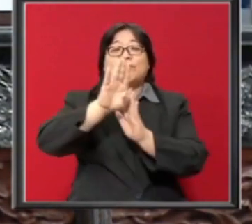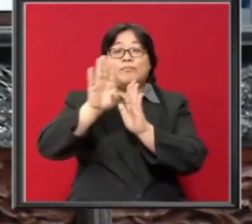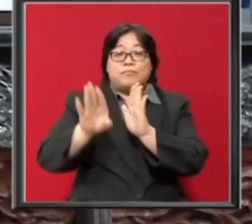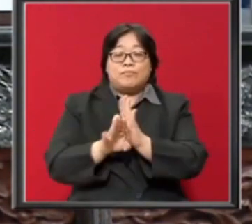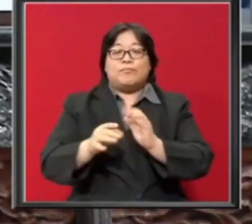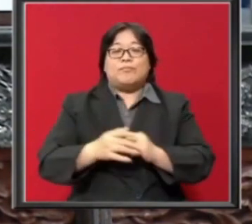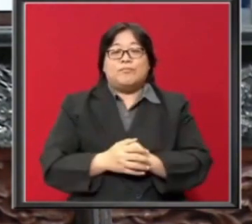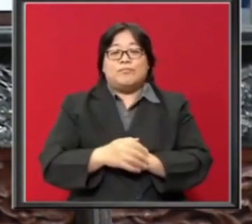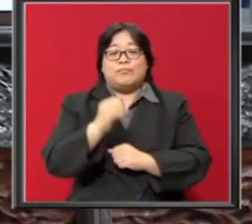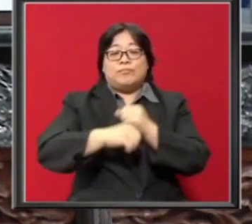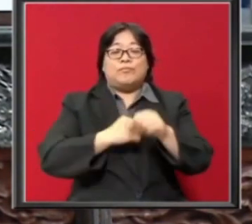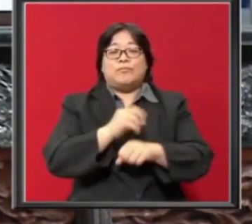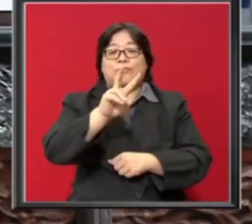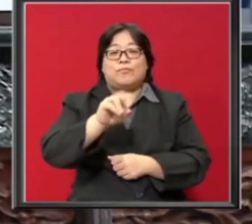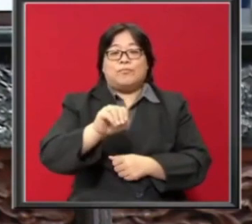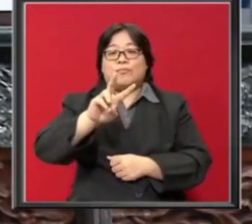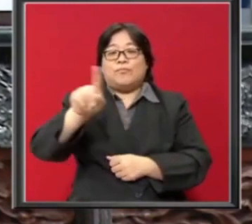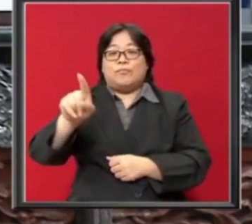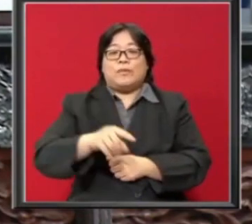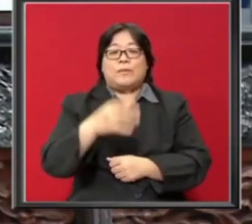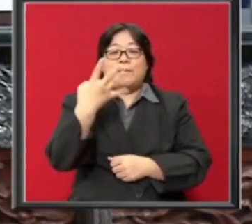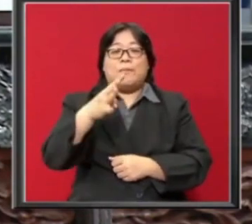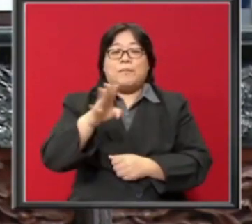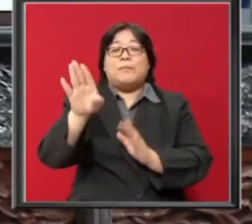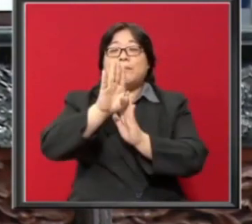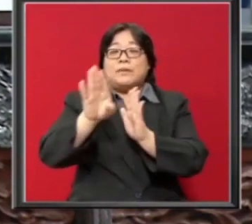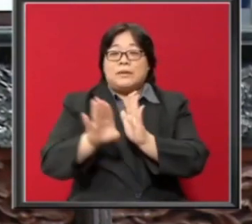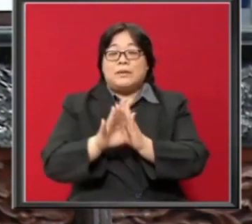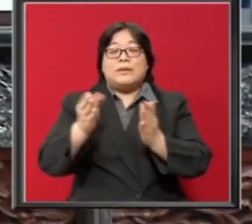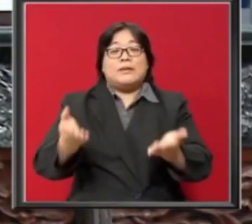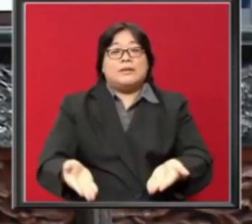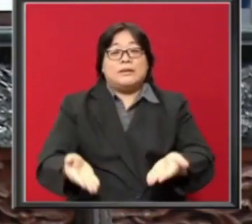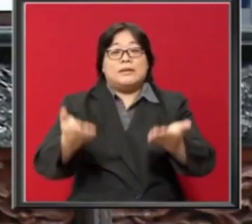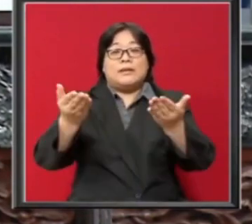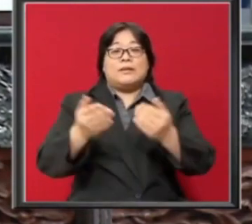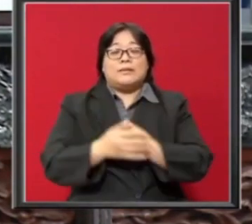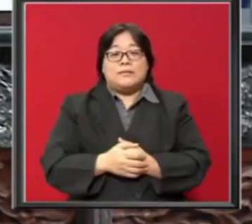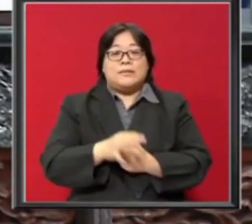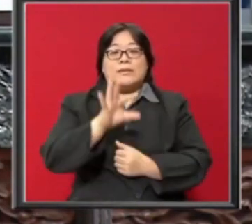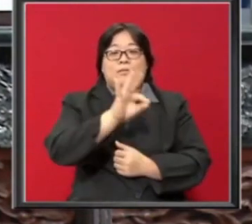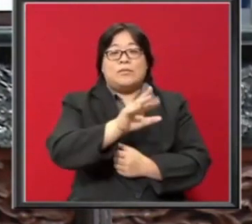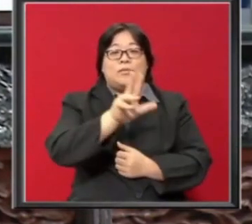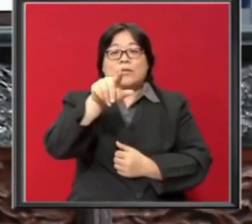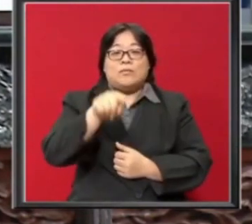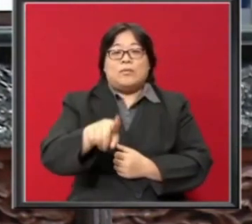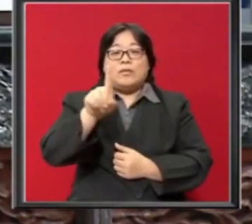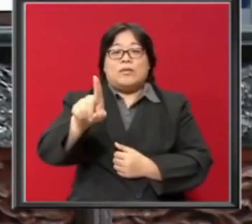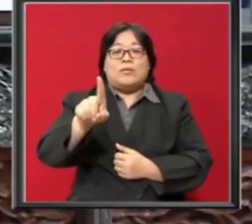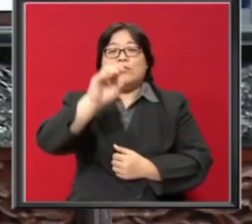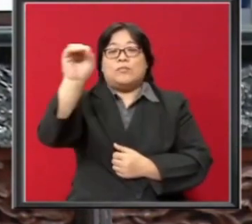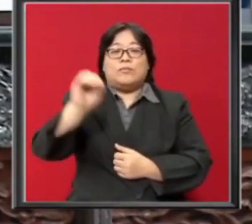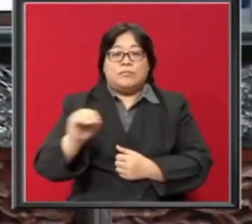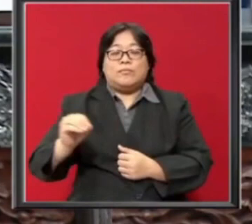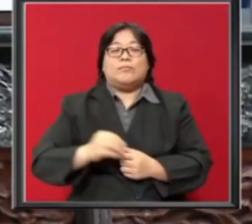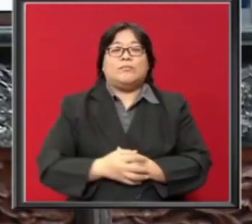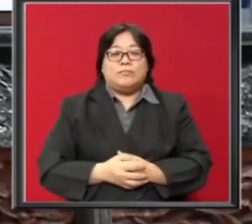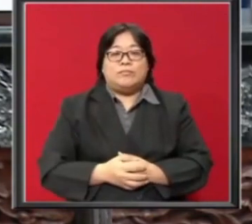vilion 2021 14 billion kenaikan sebanyak 9031